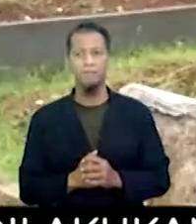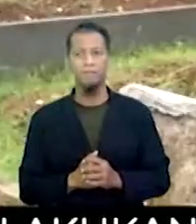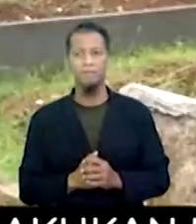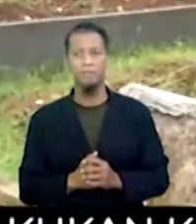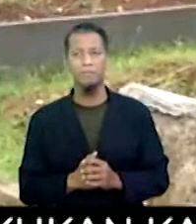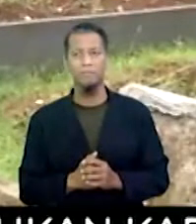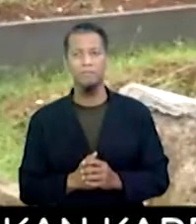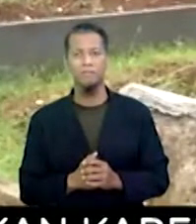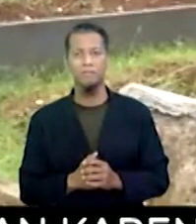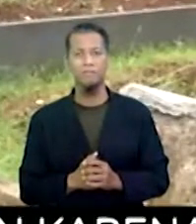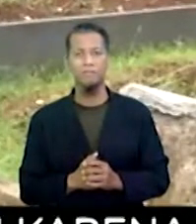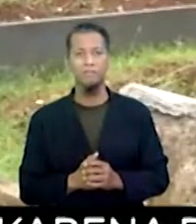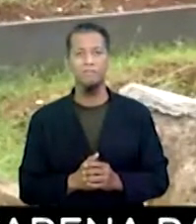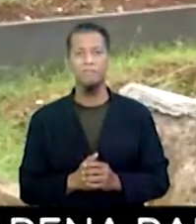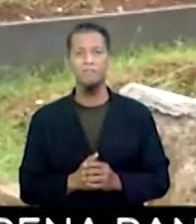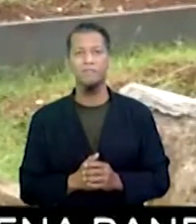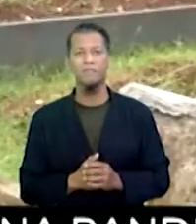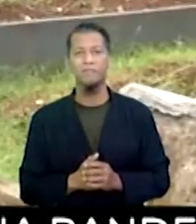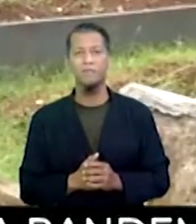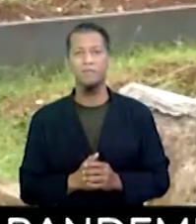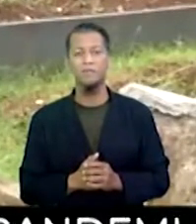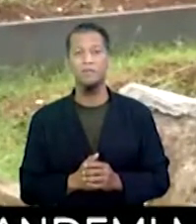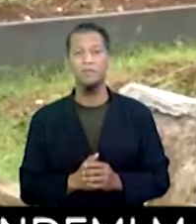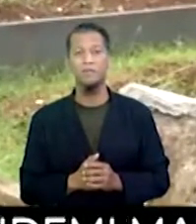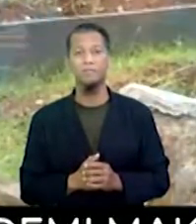dari Jakarta lire koushiki Eriansyah Wahyudi inews melaporkan